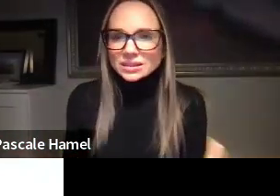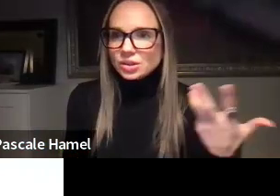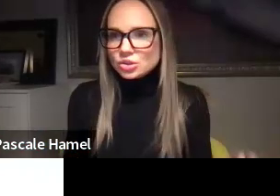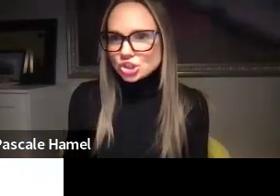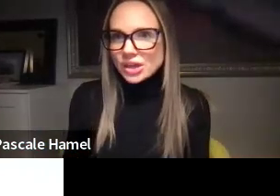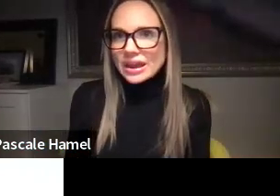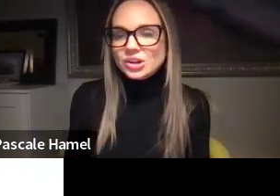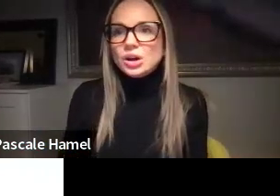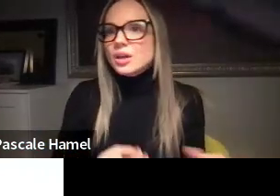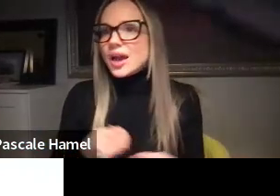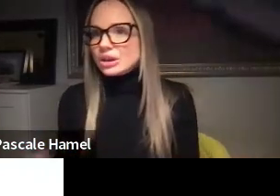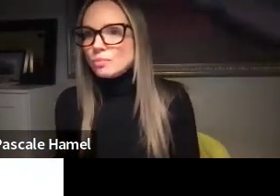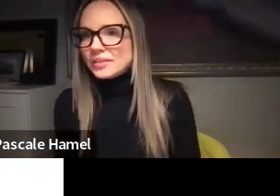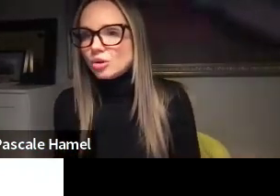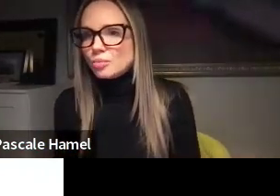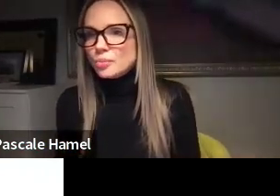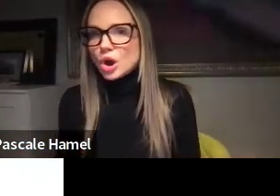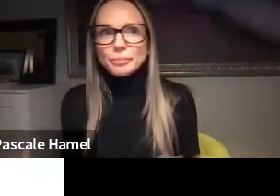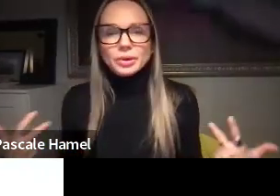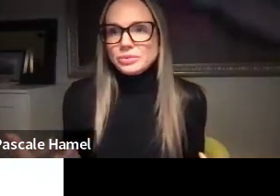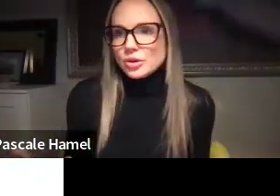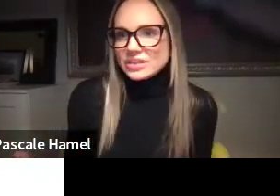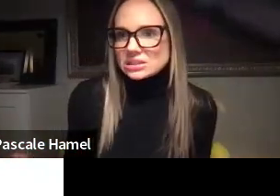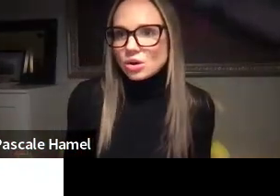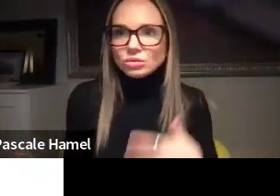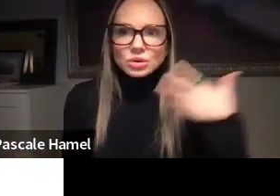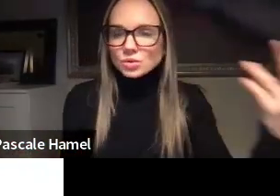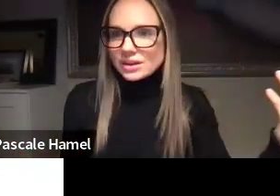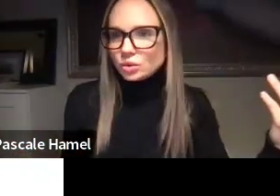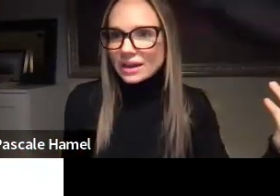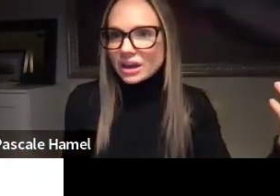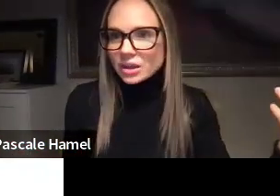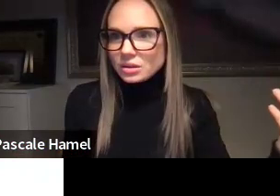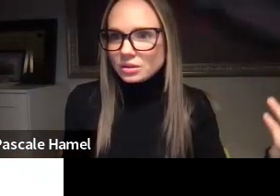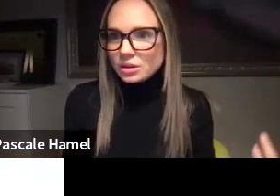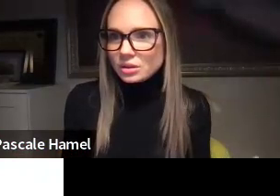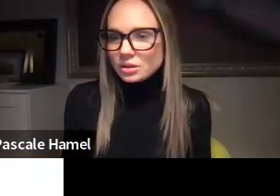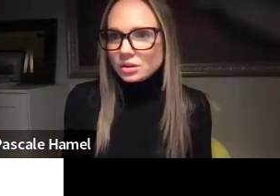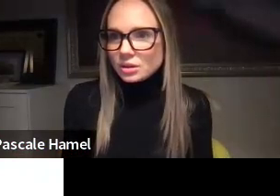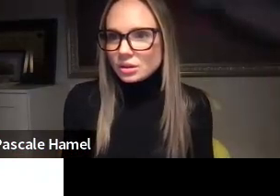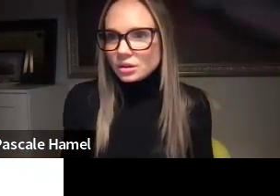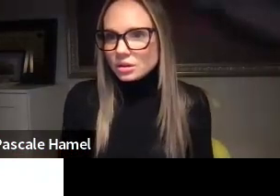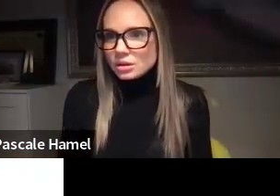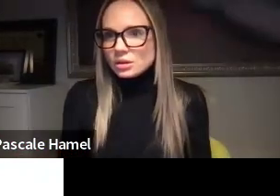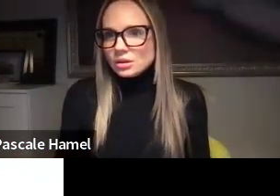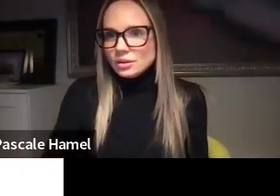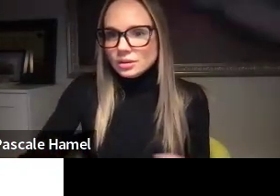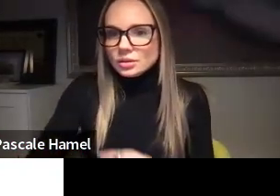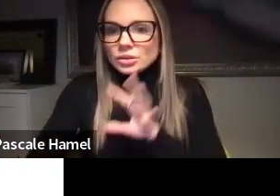On peut mettre ce chandail-là avec un pantalon plus propre puis un veston. On s'en va au travail.